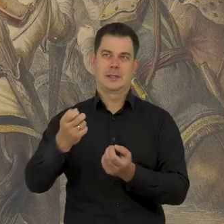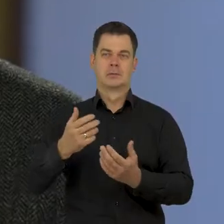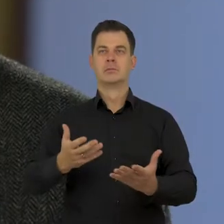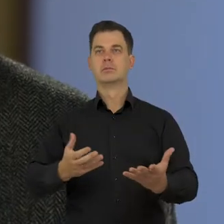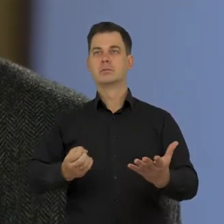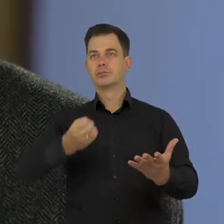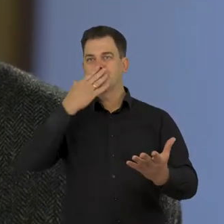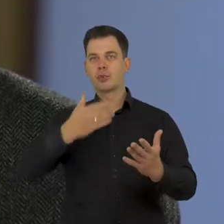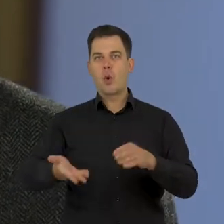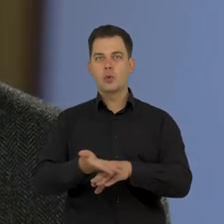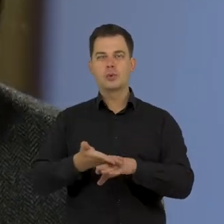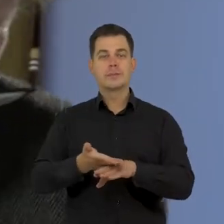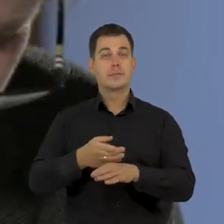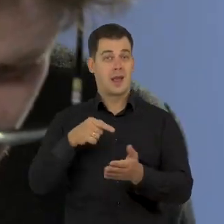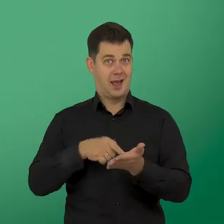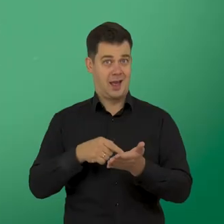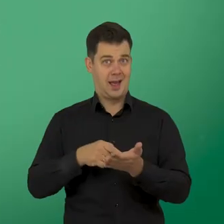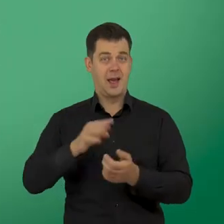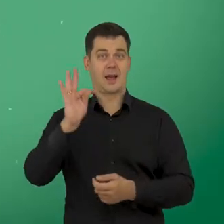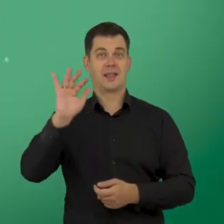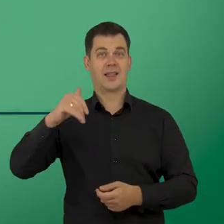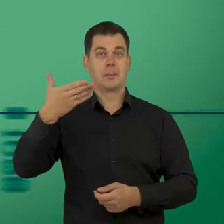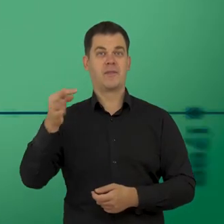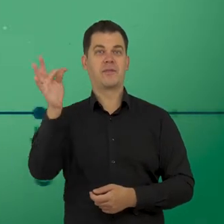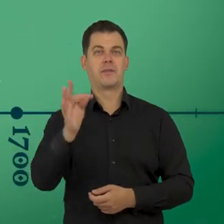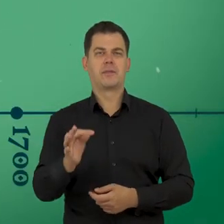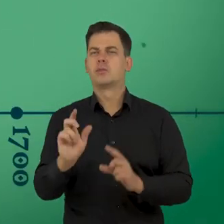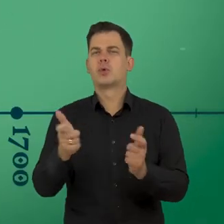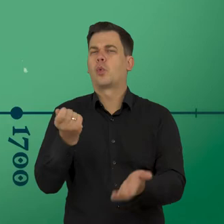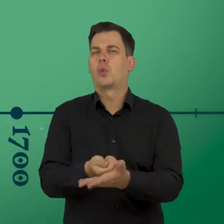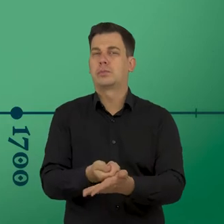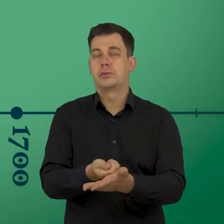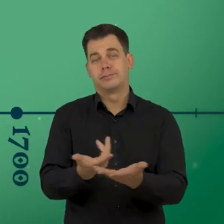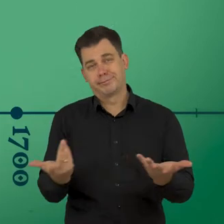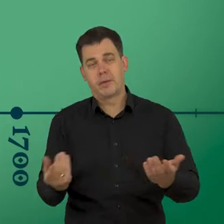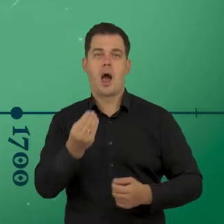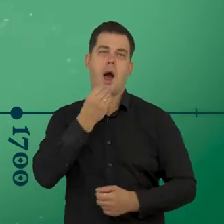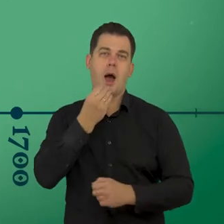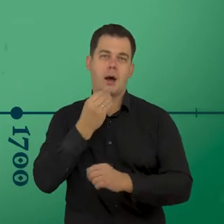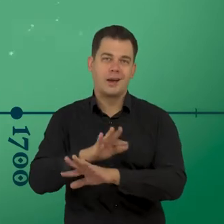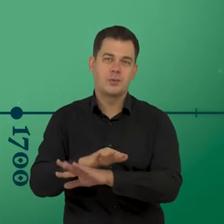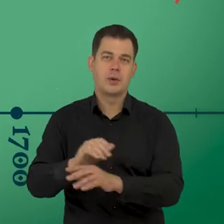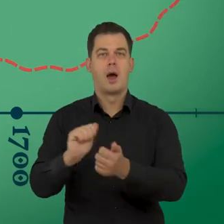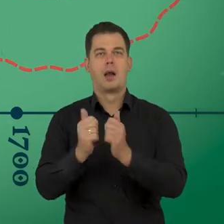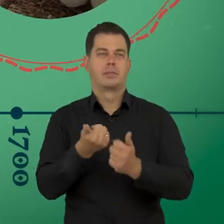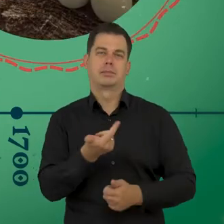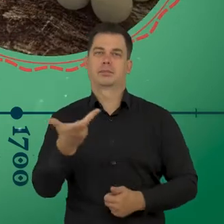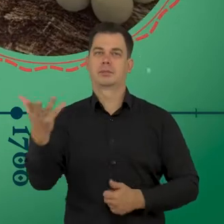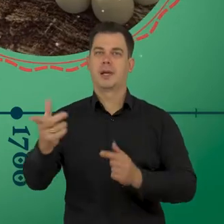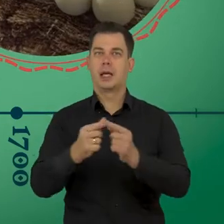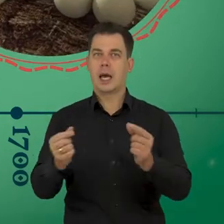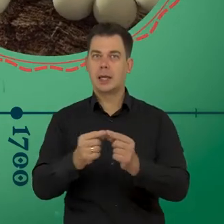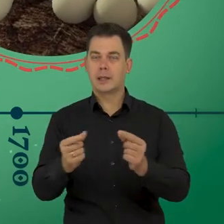nie byli tym zachwyceni. Co można było kupić wtedy za tymfa? No, na przykład dobry posiłek w gospodzie